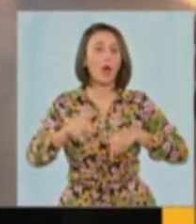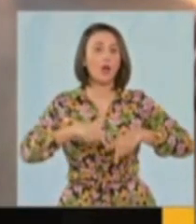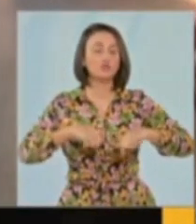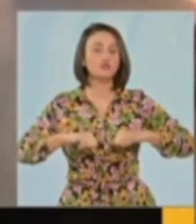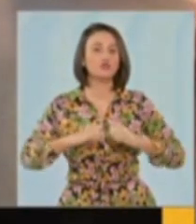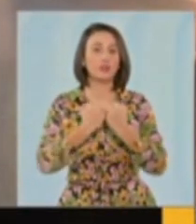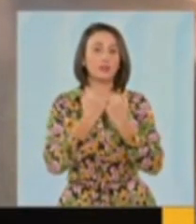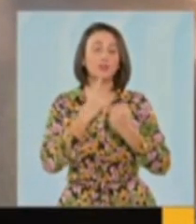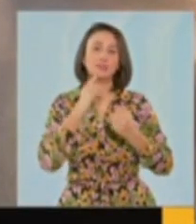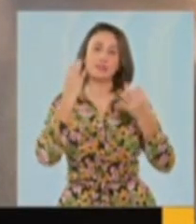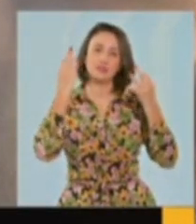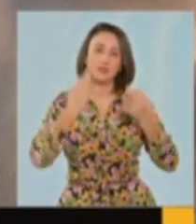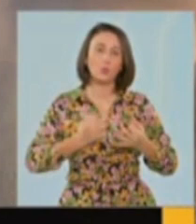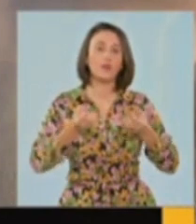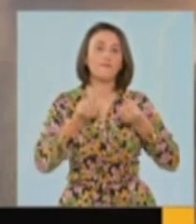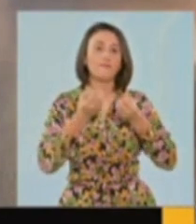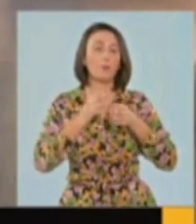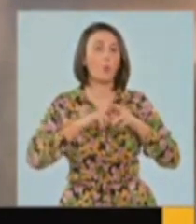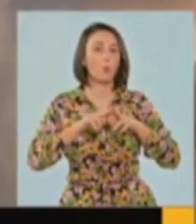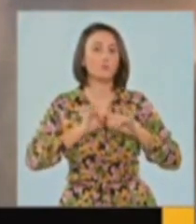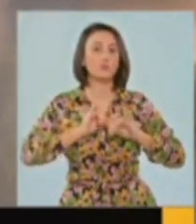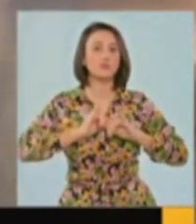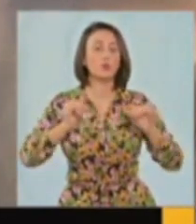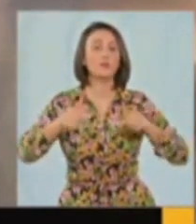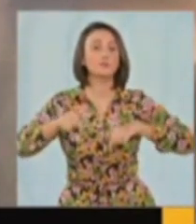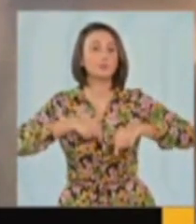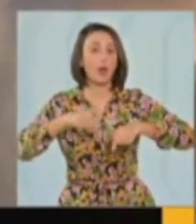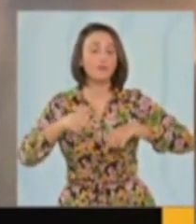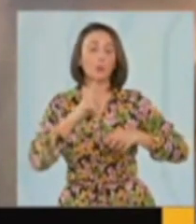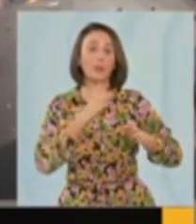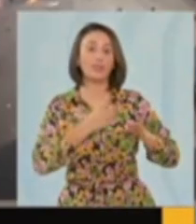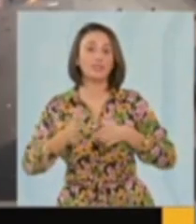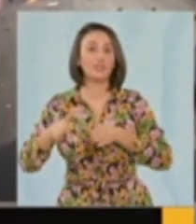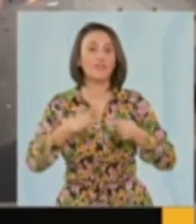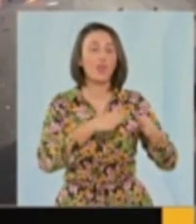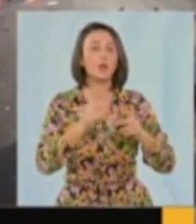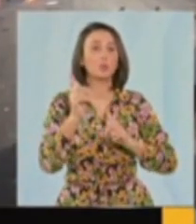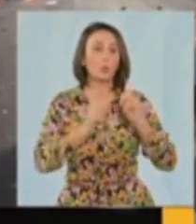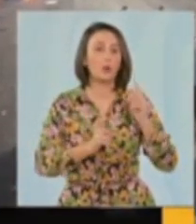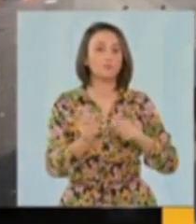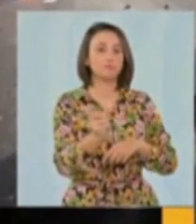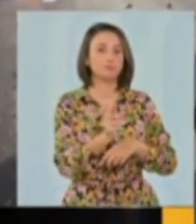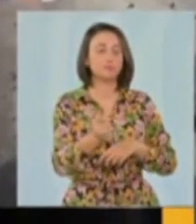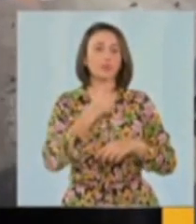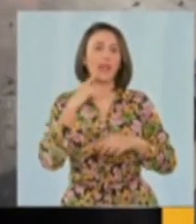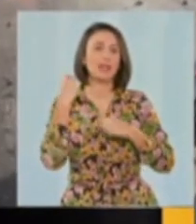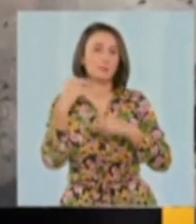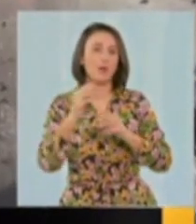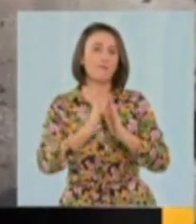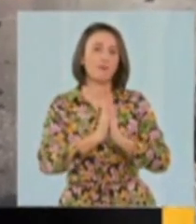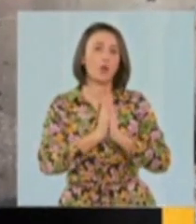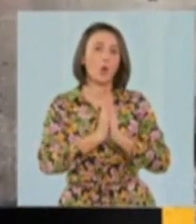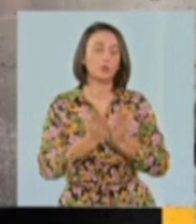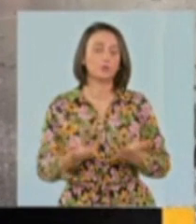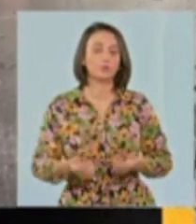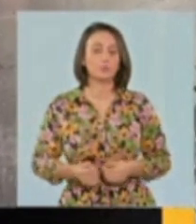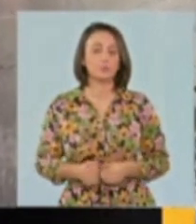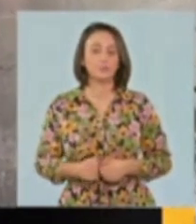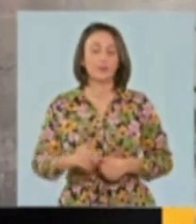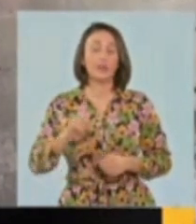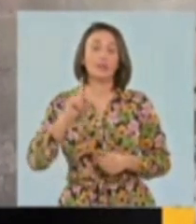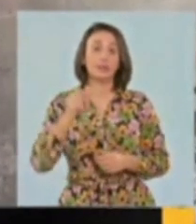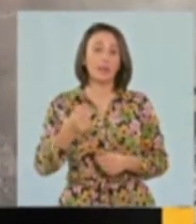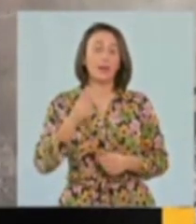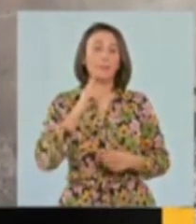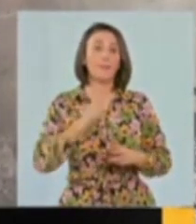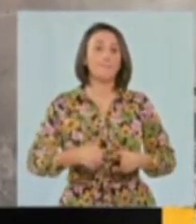cu siguranță vă vom informa. Da, cum se desfășoară acum traficul? Este deviat pe anumite tronsoane? Explicați-ne, vă rog. Sigur că da. Doar